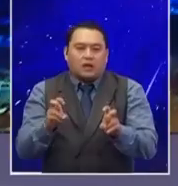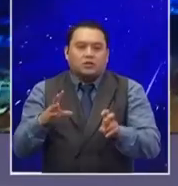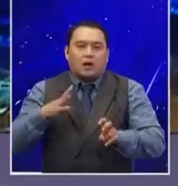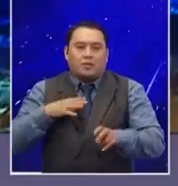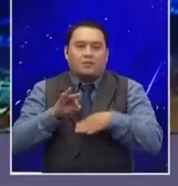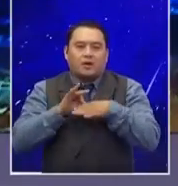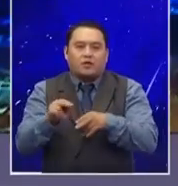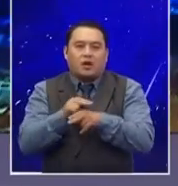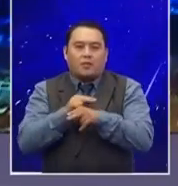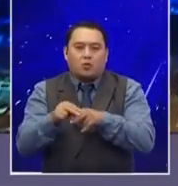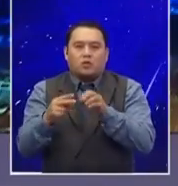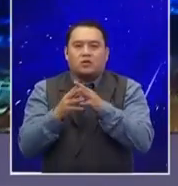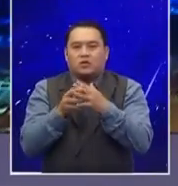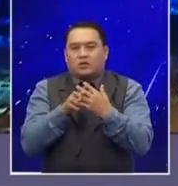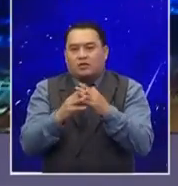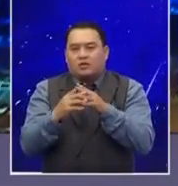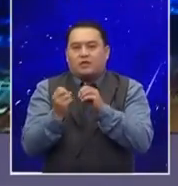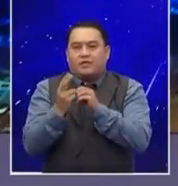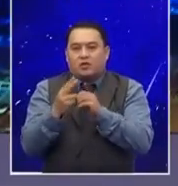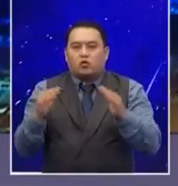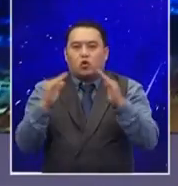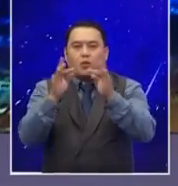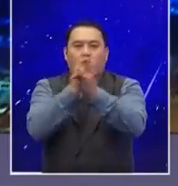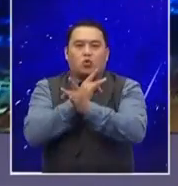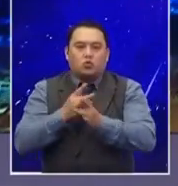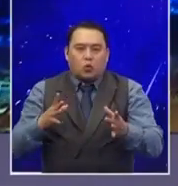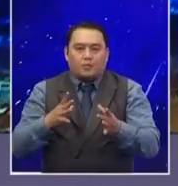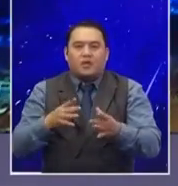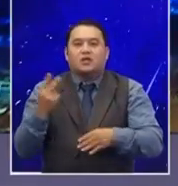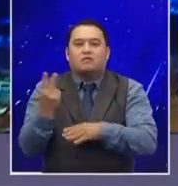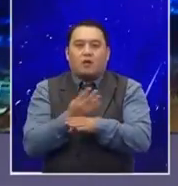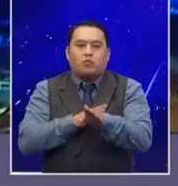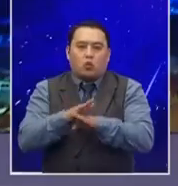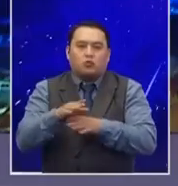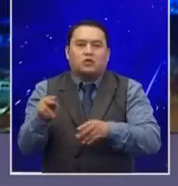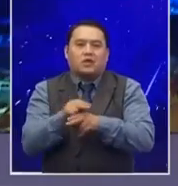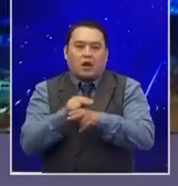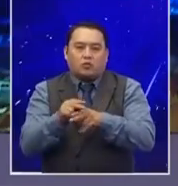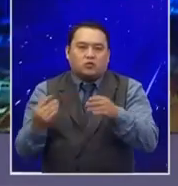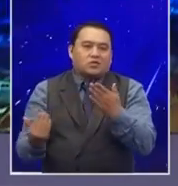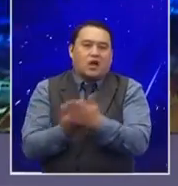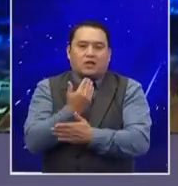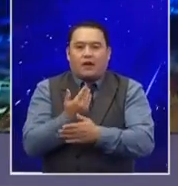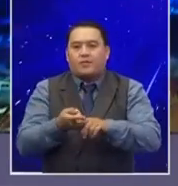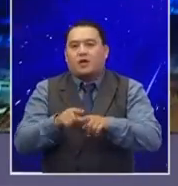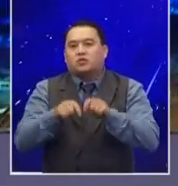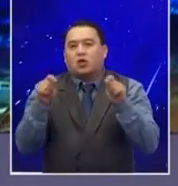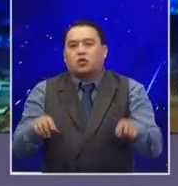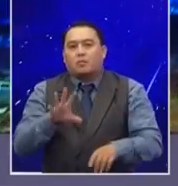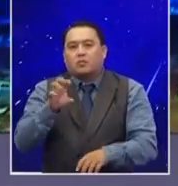занятости» пройдут капитальный ремонт, 12 сельских домов культуры, еще 2 полностью реконструируют. Это позволит создать